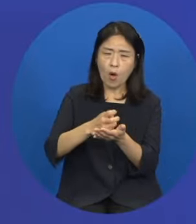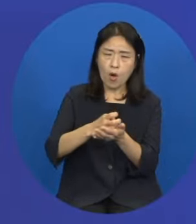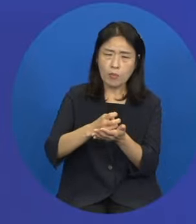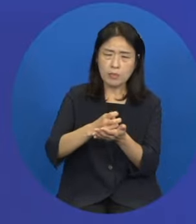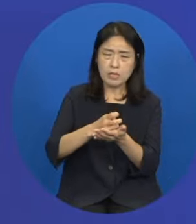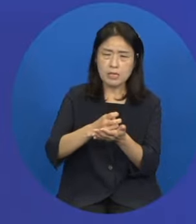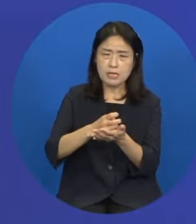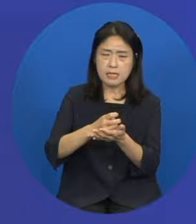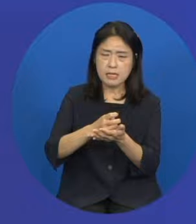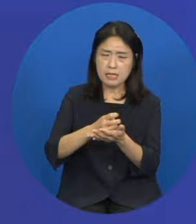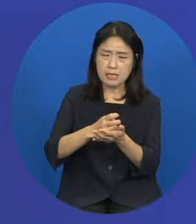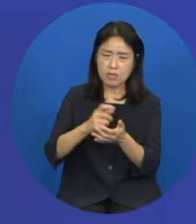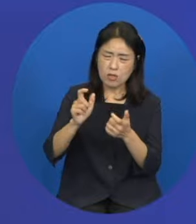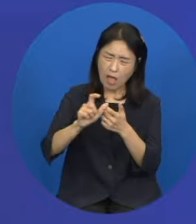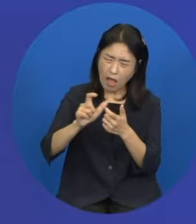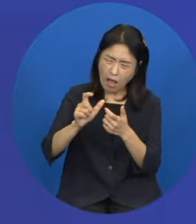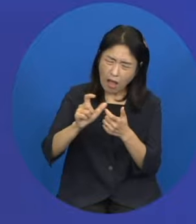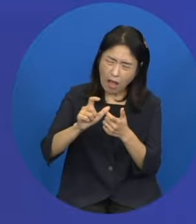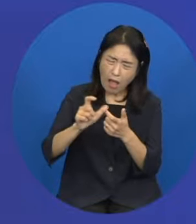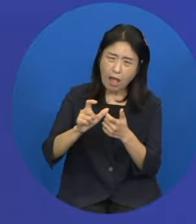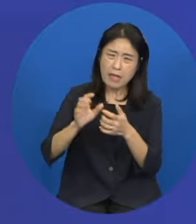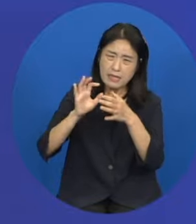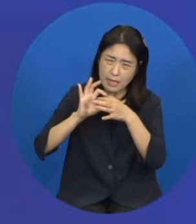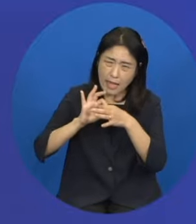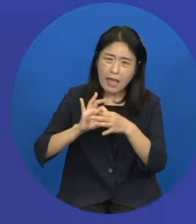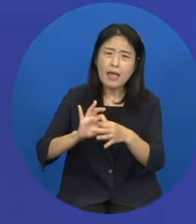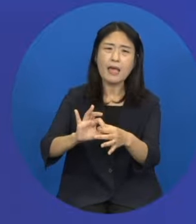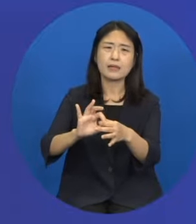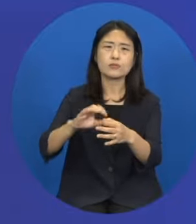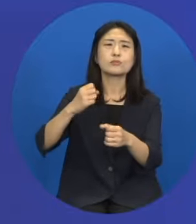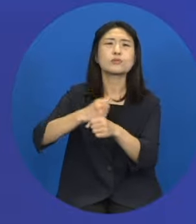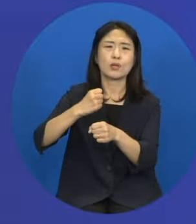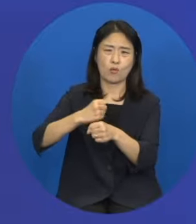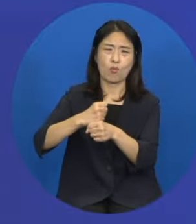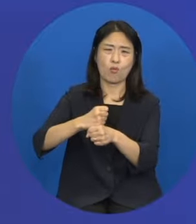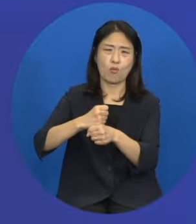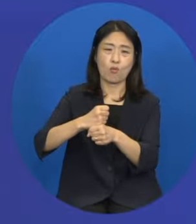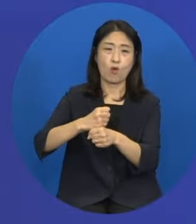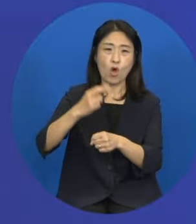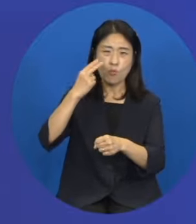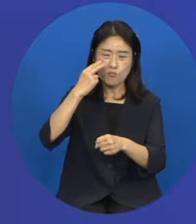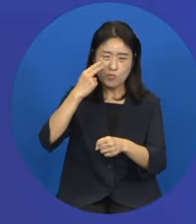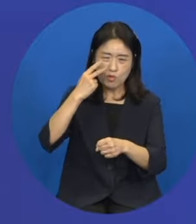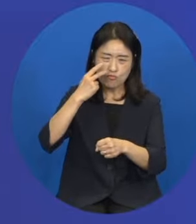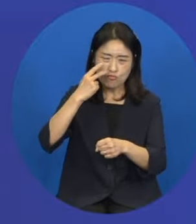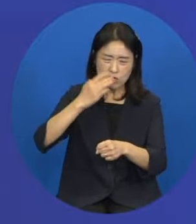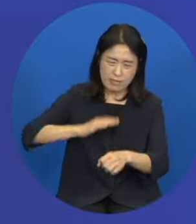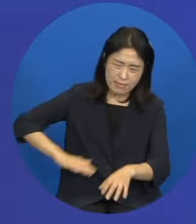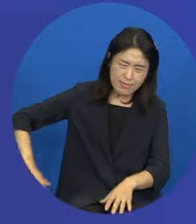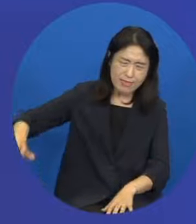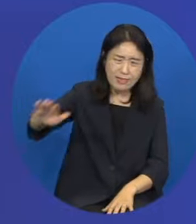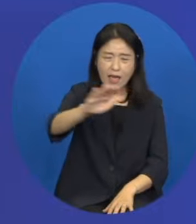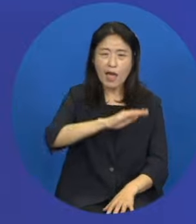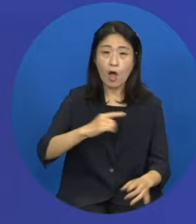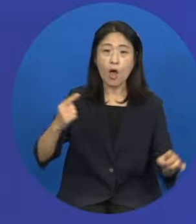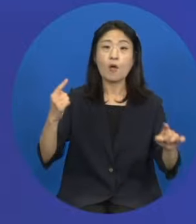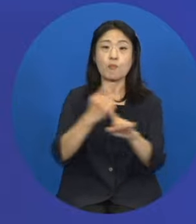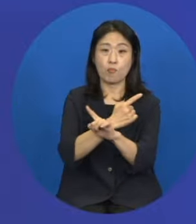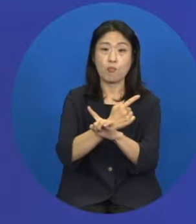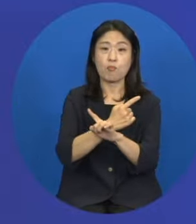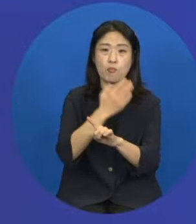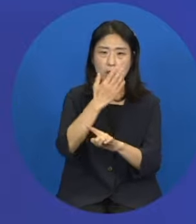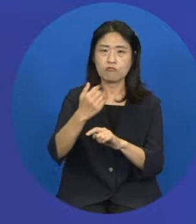강력하구나. 미국이라는 커다란 땅덩이인 전체를 바꿀 수 있는 힘이 이 법에 있구나 하는 것을 저는 똑똑히